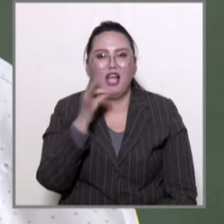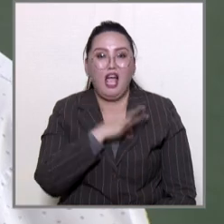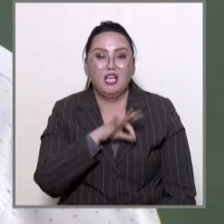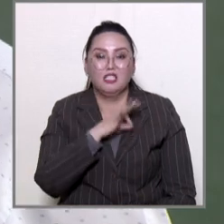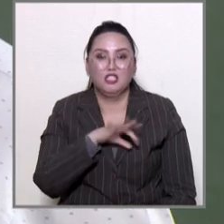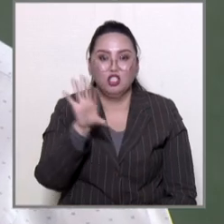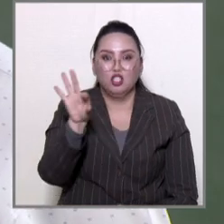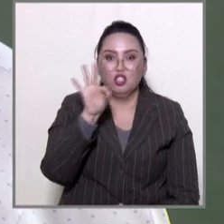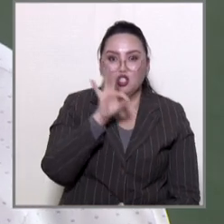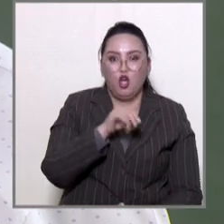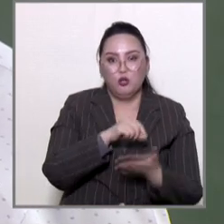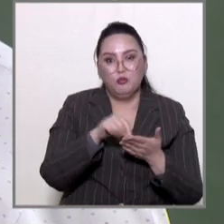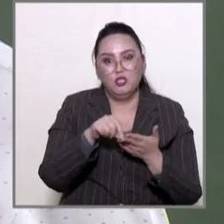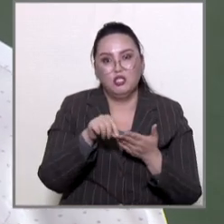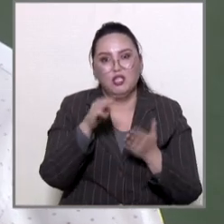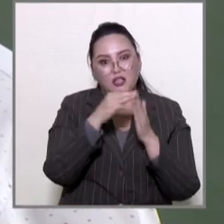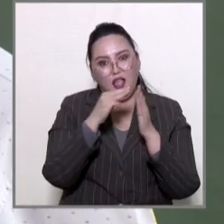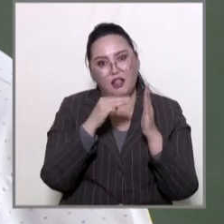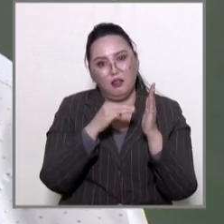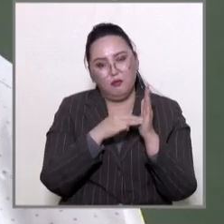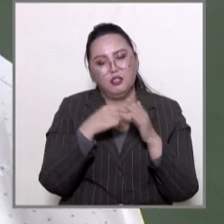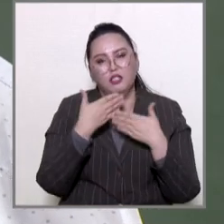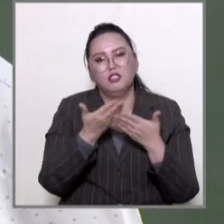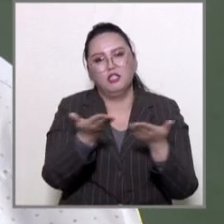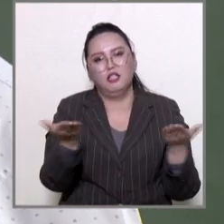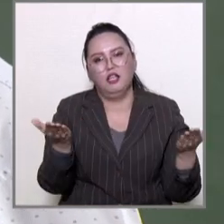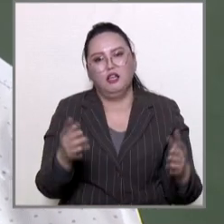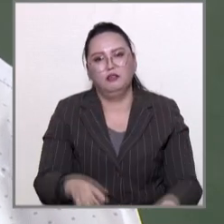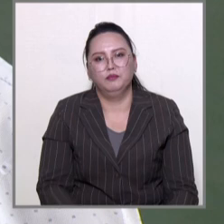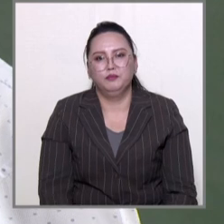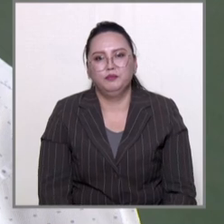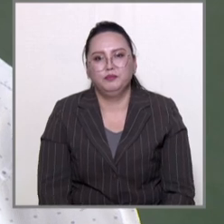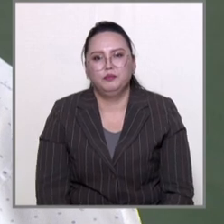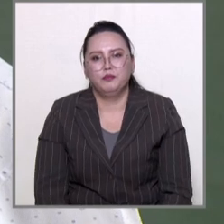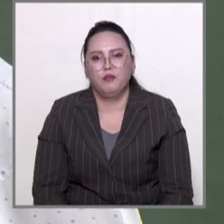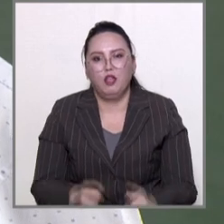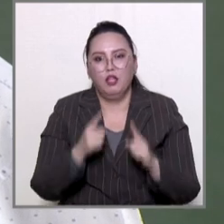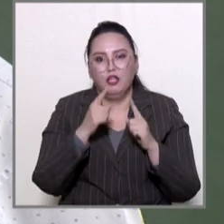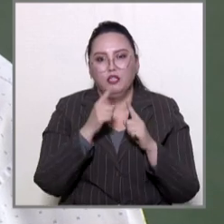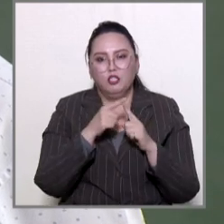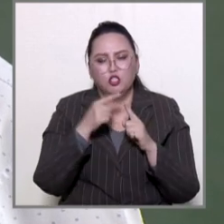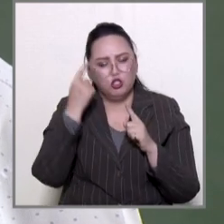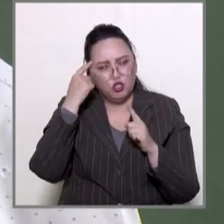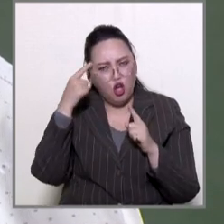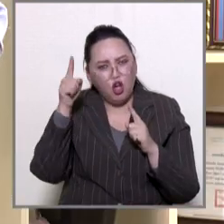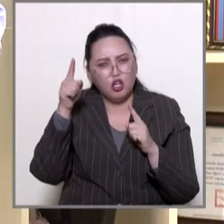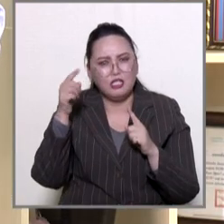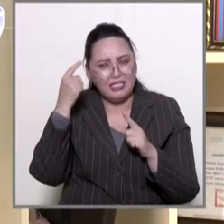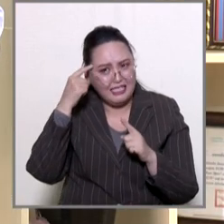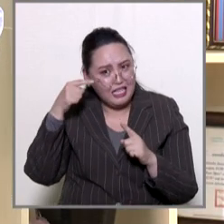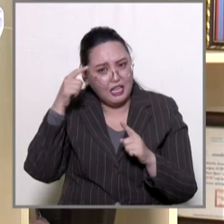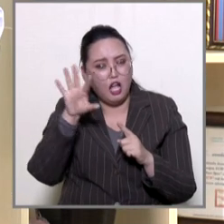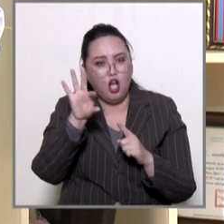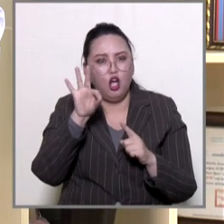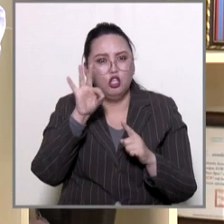Энэ тасгалыг ажилласнаараа нэгдүгээр зохиолын гол санааг олох, хоёрдугаар зохиолтөх зохиогчийн санааг олох, гуравдугаарт